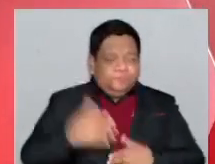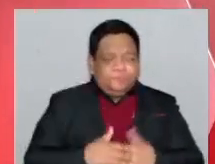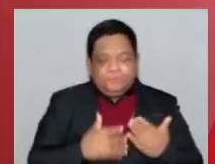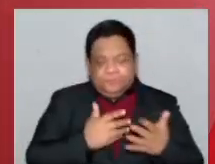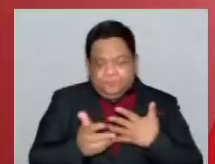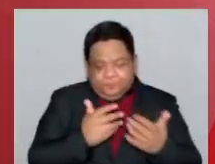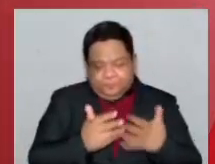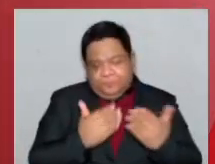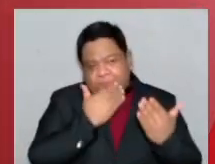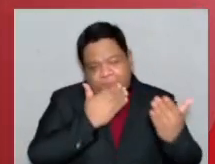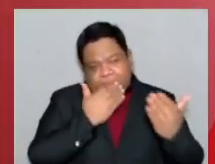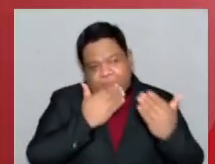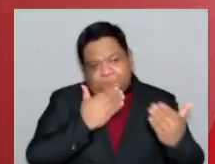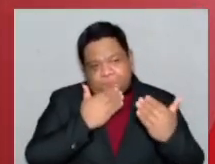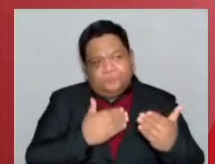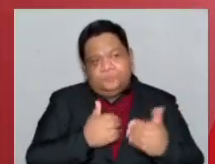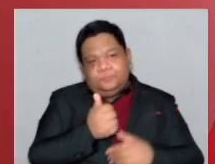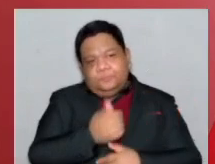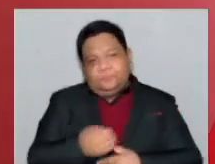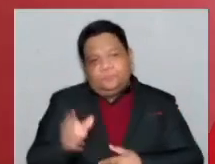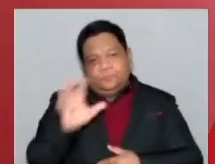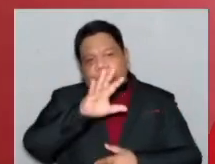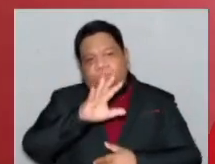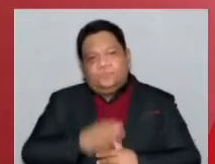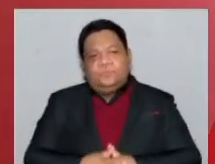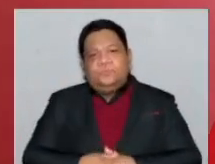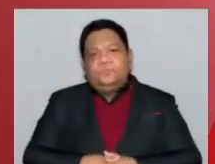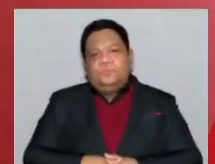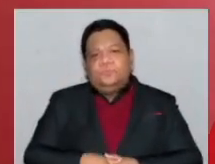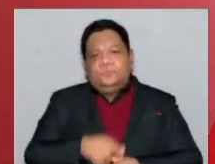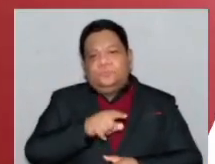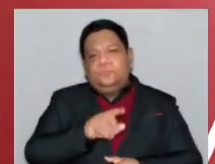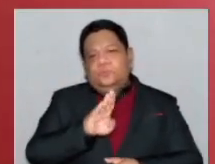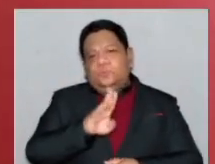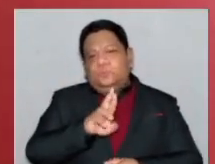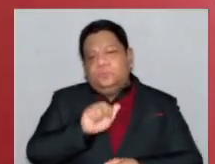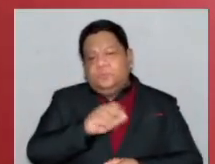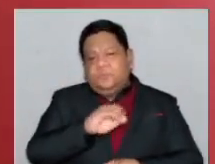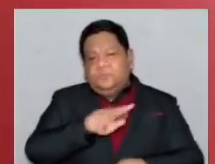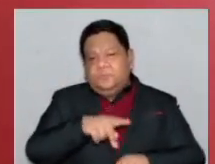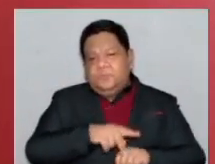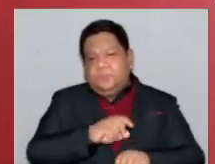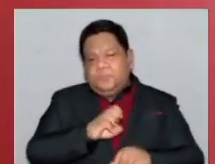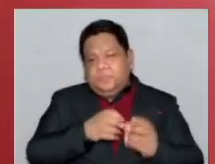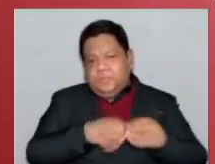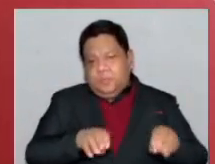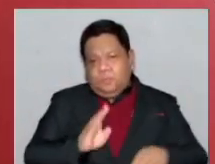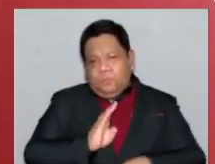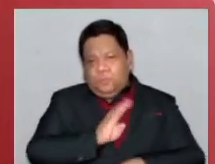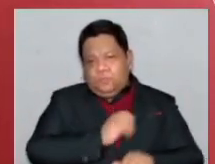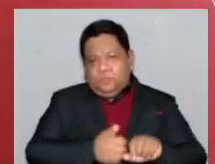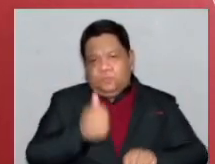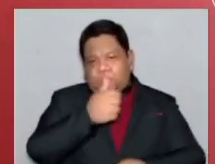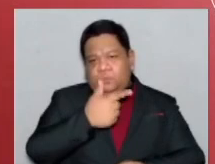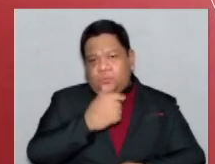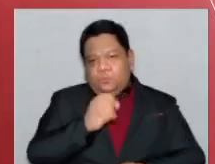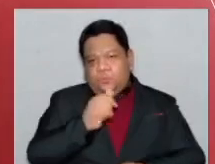at magandang umaga po sa inyo. UBRA at Philippine Egg Board Chairman Geogie San Diego, magandang umaga po sa inyo, sir.